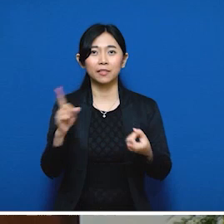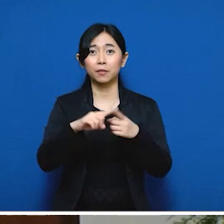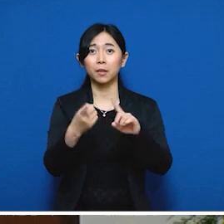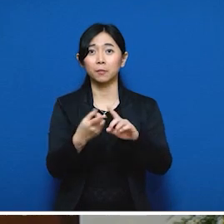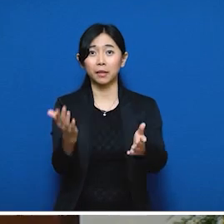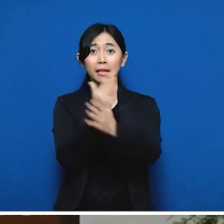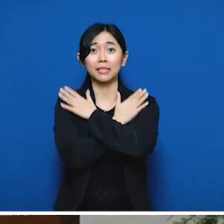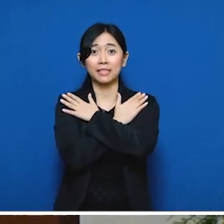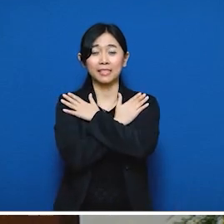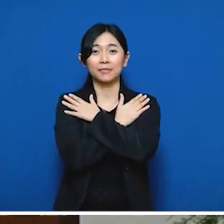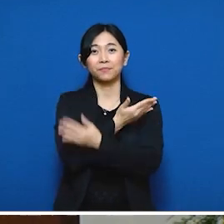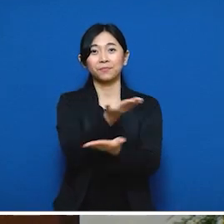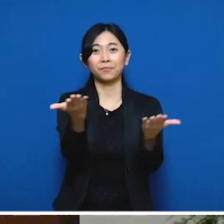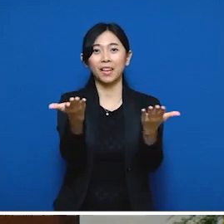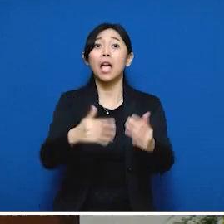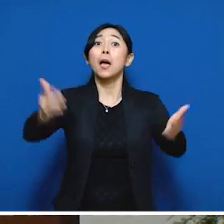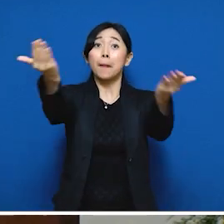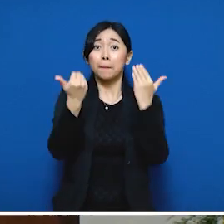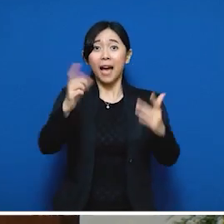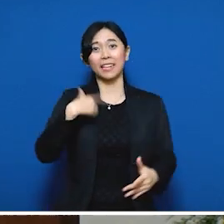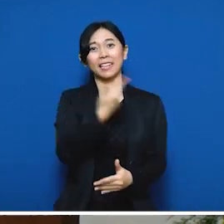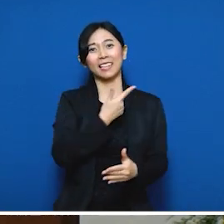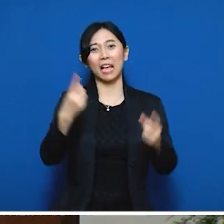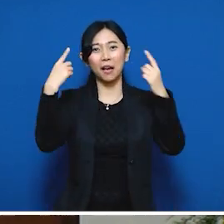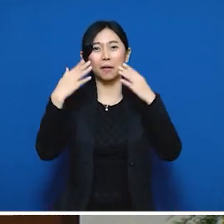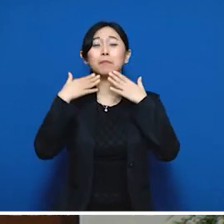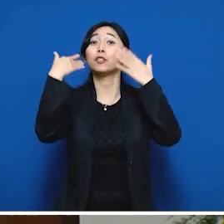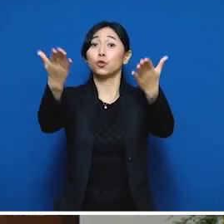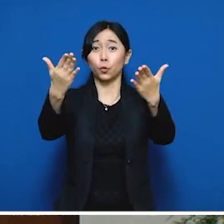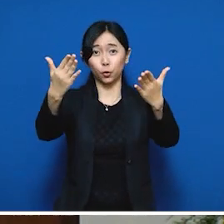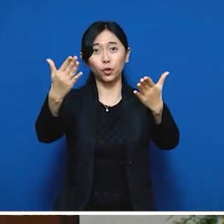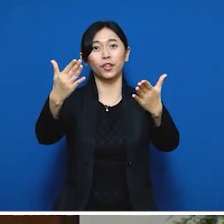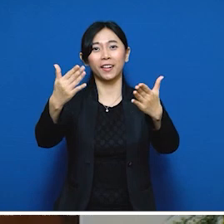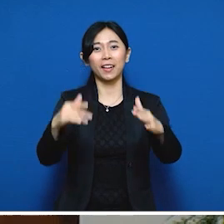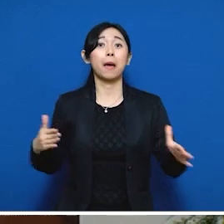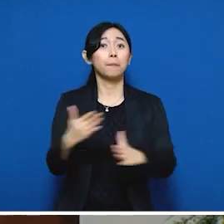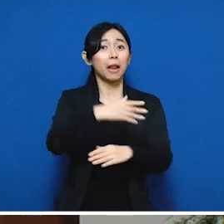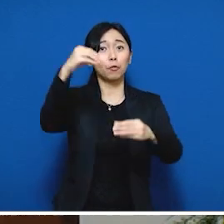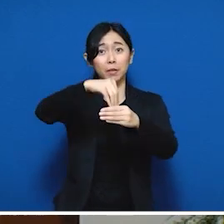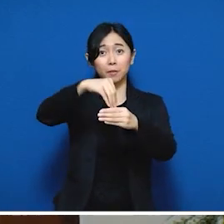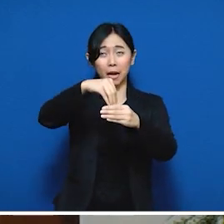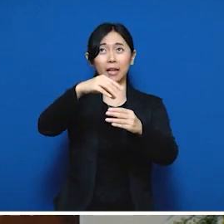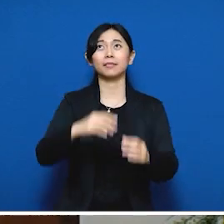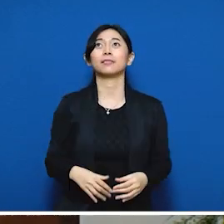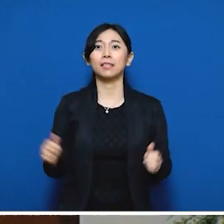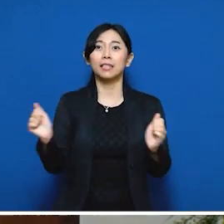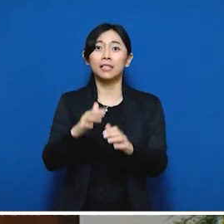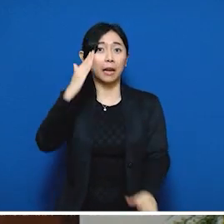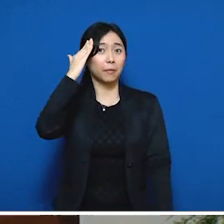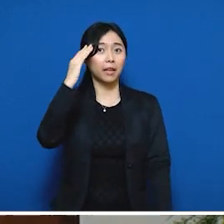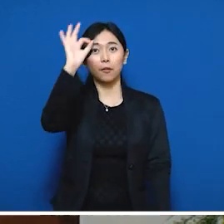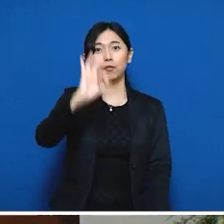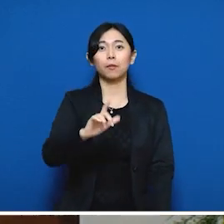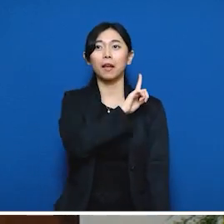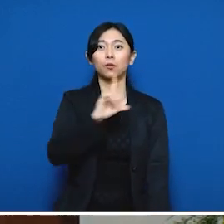Saudara-saudara yang terkasih, marilah kita menyatakan ungkapan syukur melalui persembahan dengan mengingat